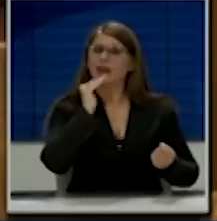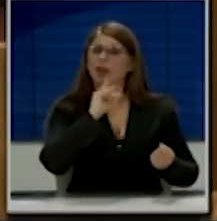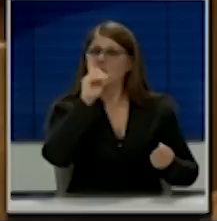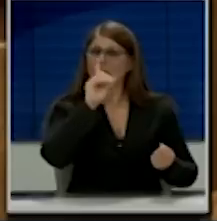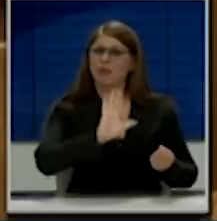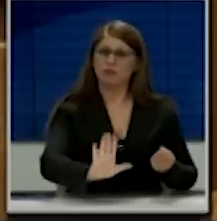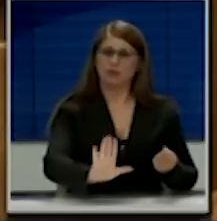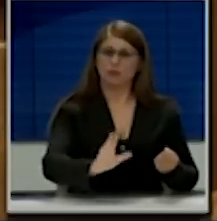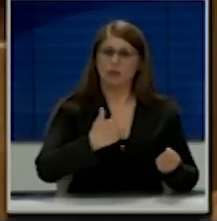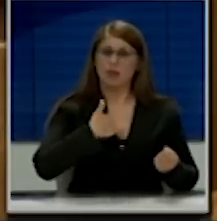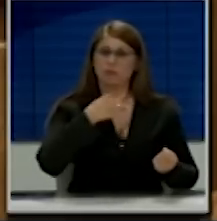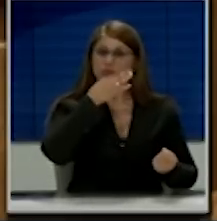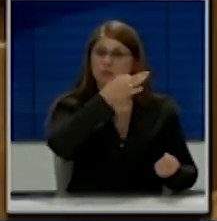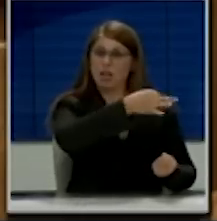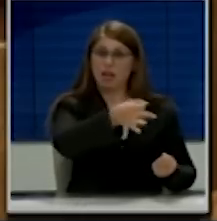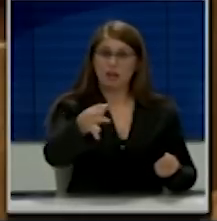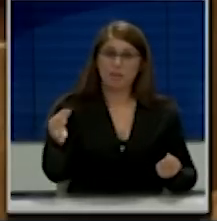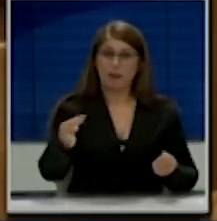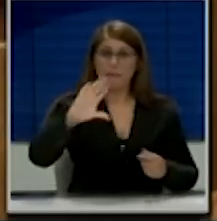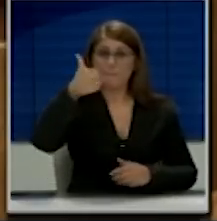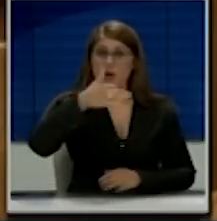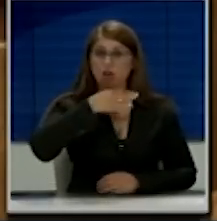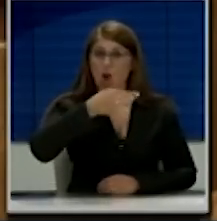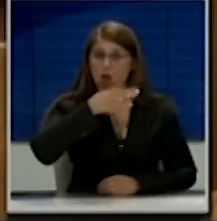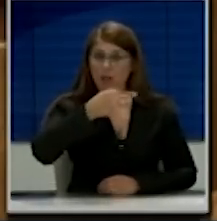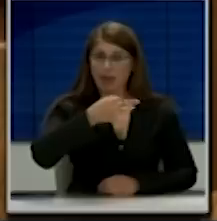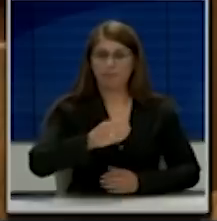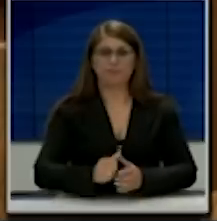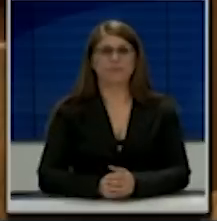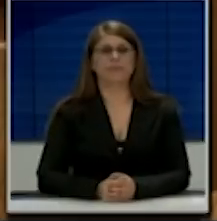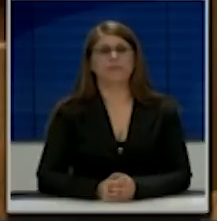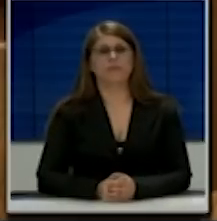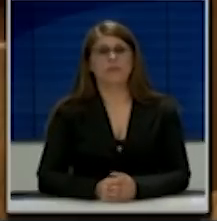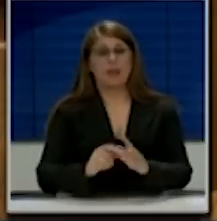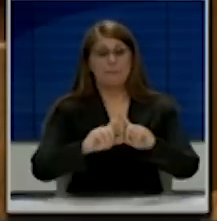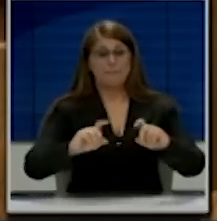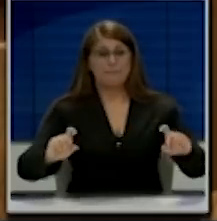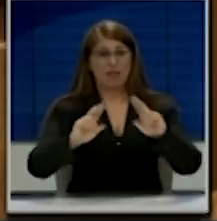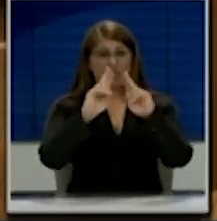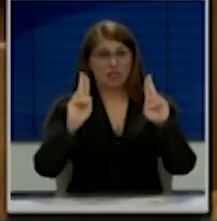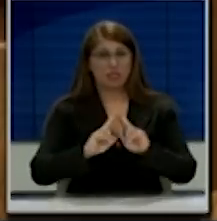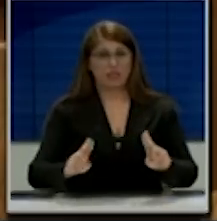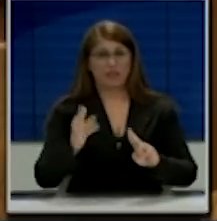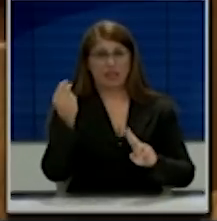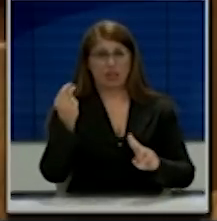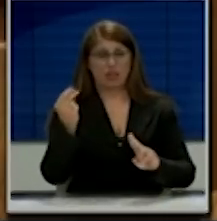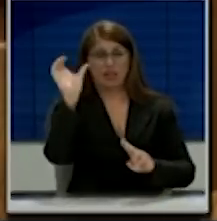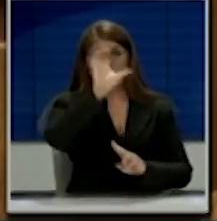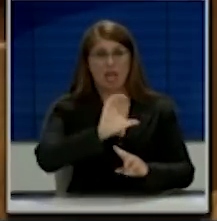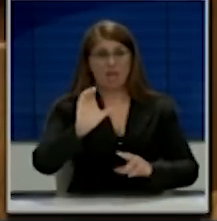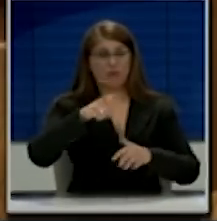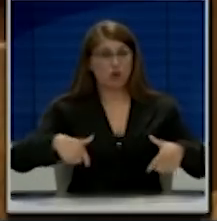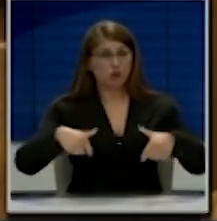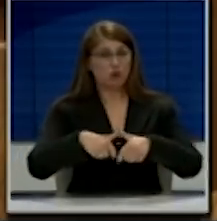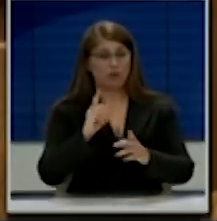Σας τα είπαμε και στην πρωτολογία μας. Τα πράγματα στη διεθνή οικονομία, αλλά και στην Ευρωζώνη